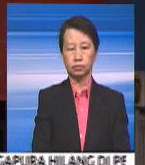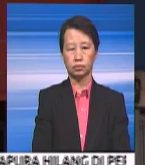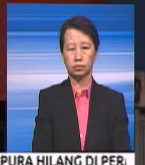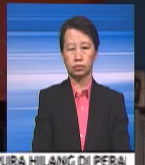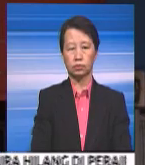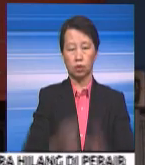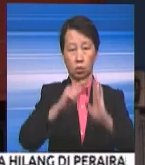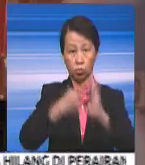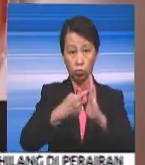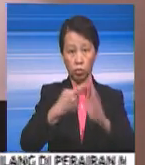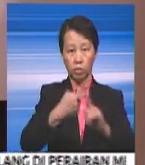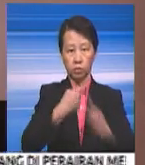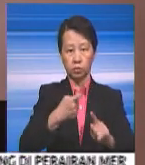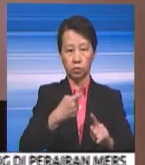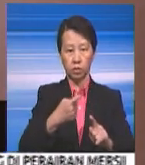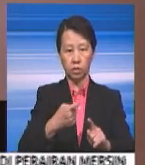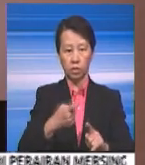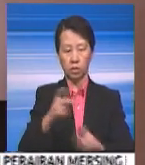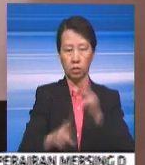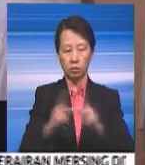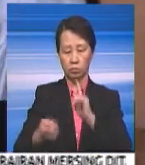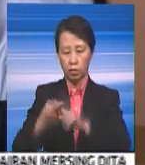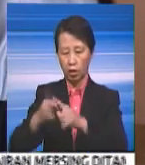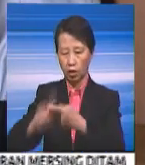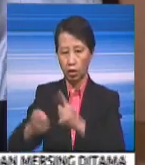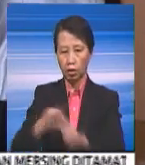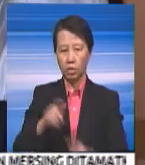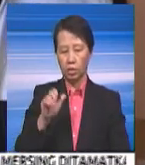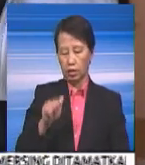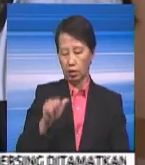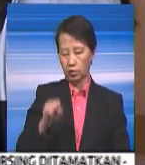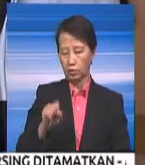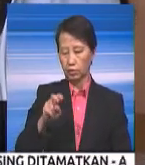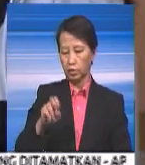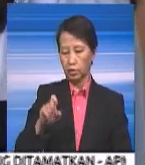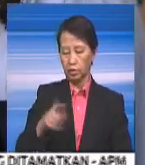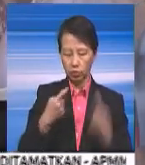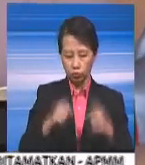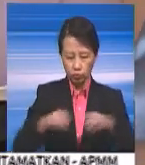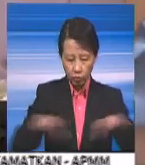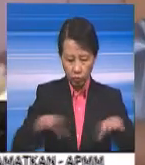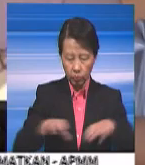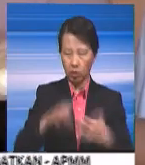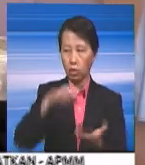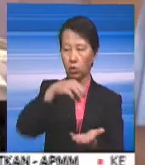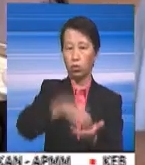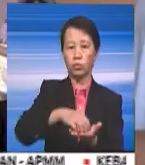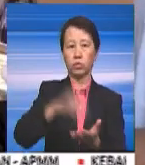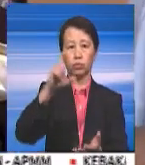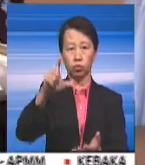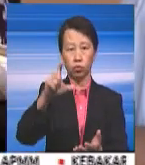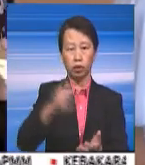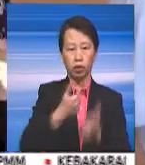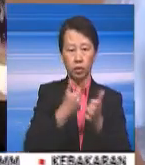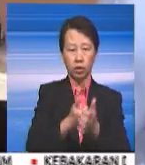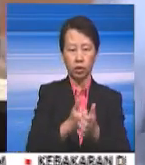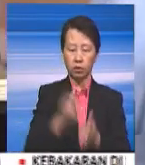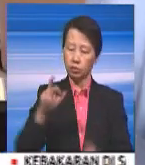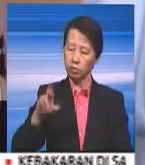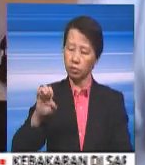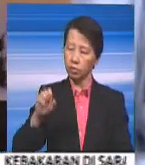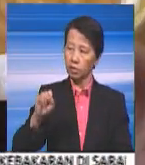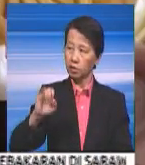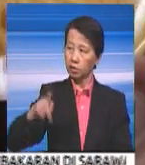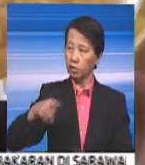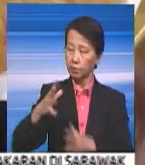Bertitik tolak daripada gesahan beberapa rakan, Asnila cuba menghasilkan kuih bulan hanya berdasarkan resepi yang